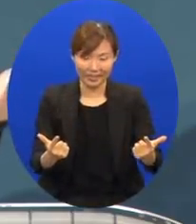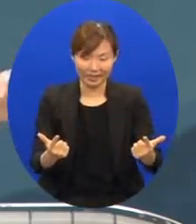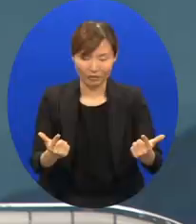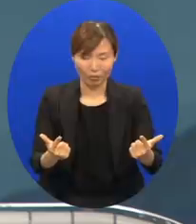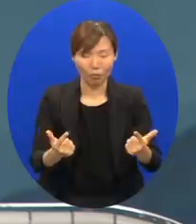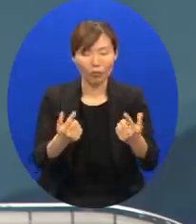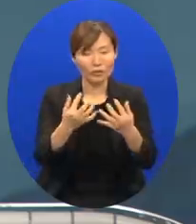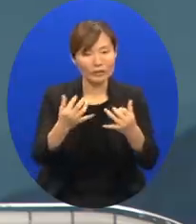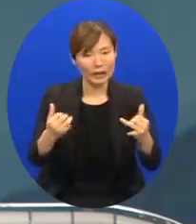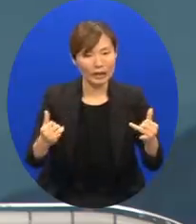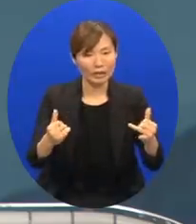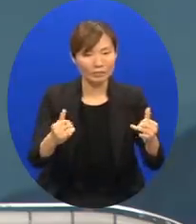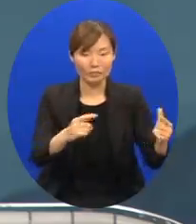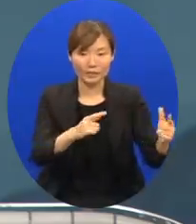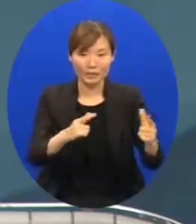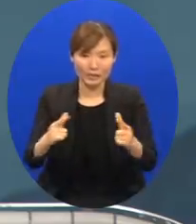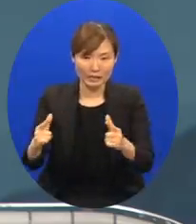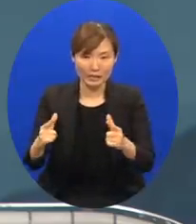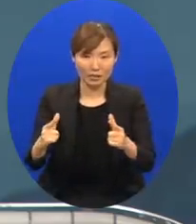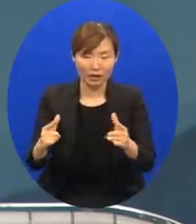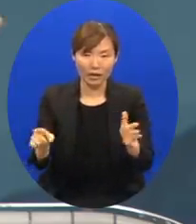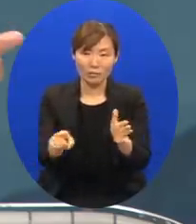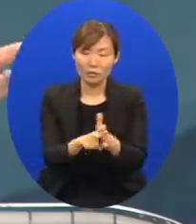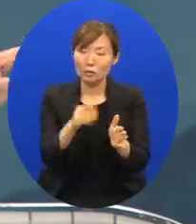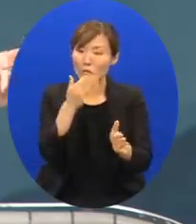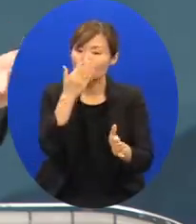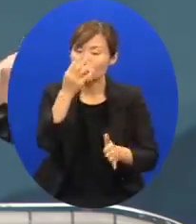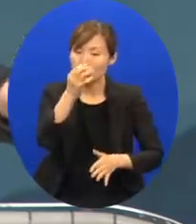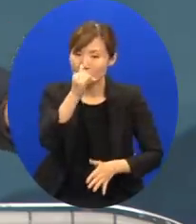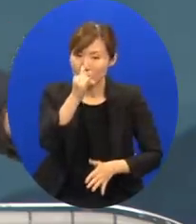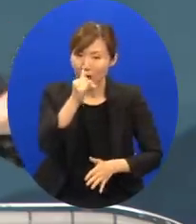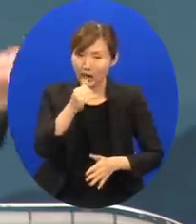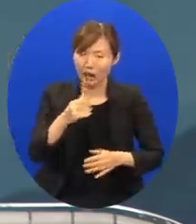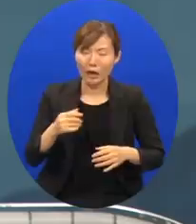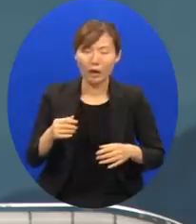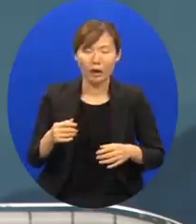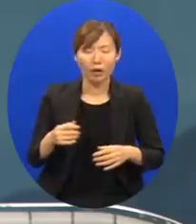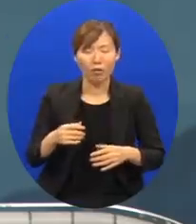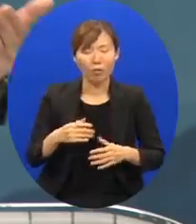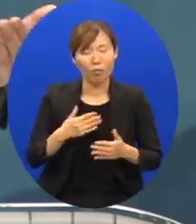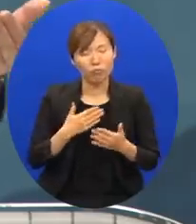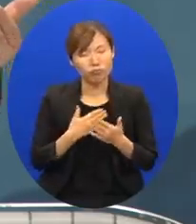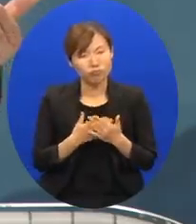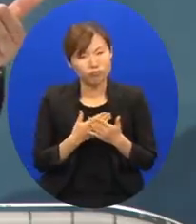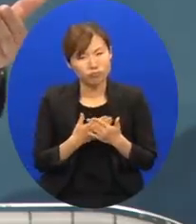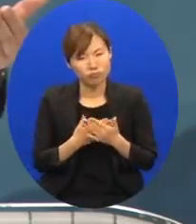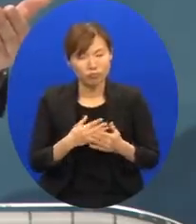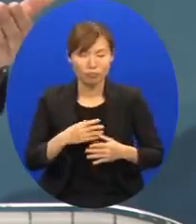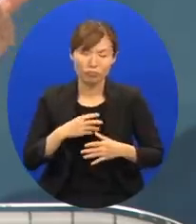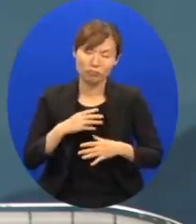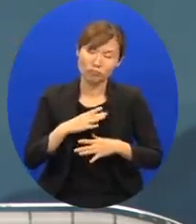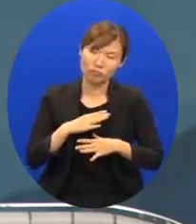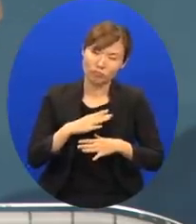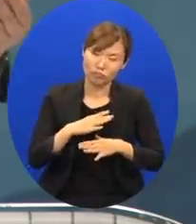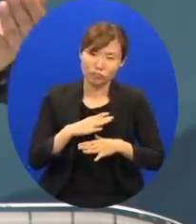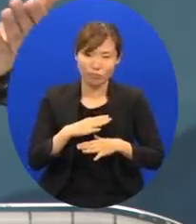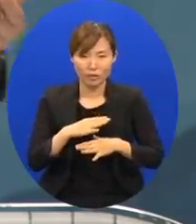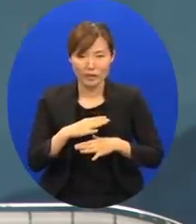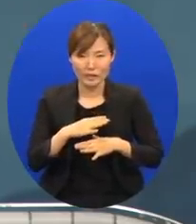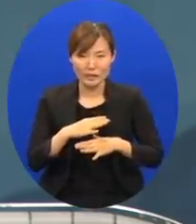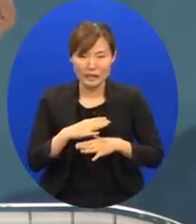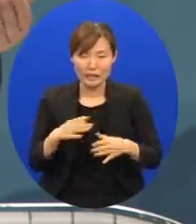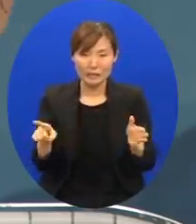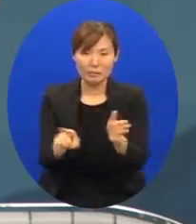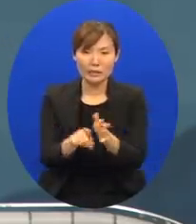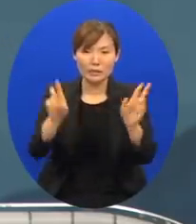있을까 그런 두려움이 있었습니다 여러분 정말 지독한 무신론자 들이 모였고 또 내 노라는